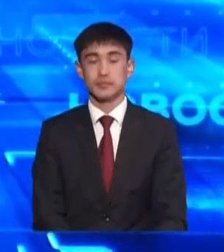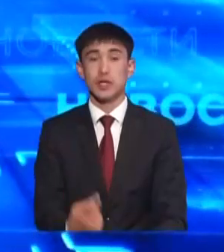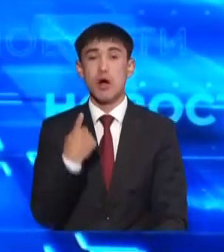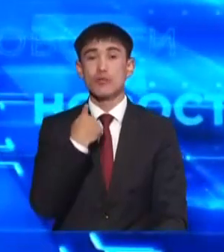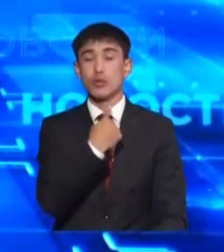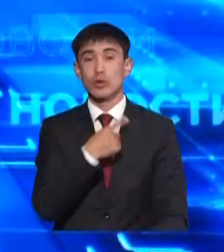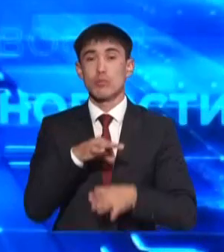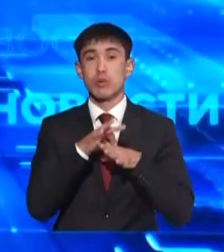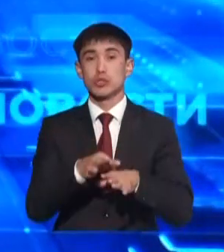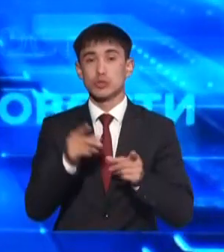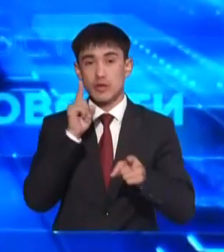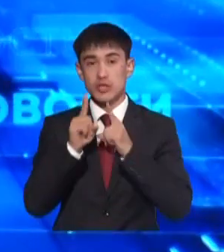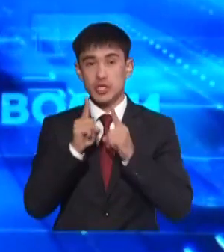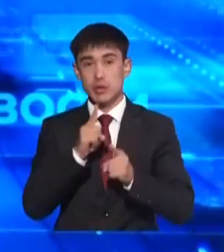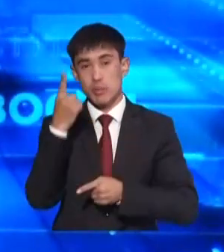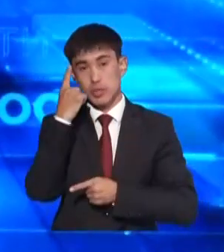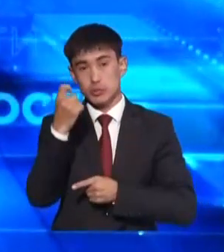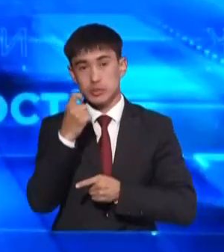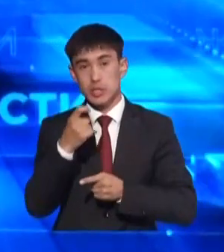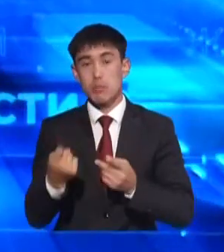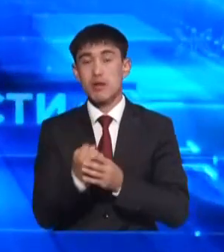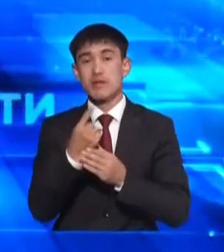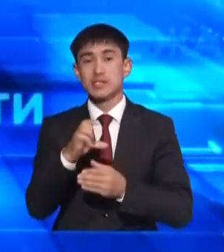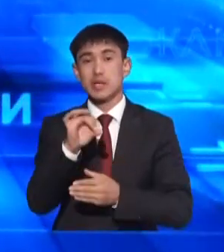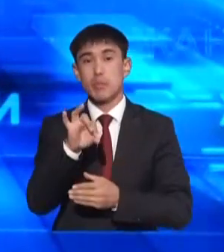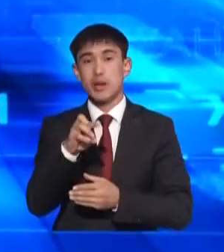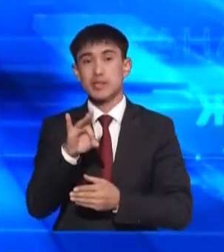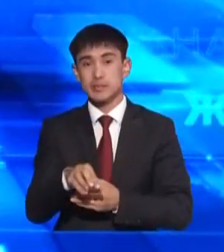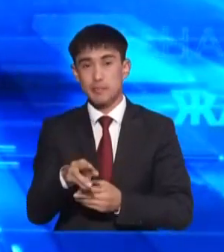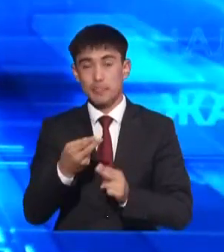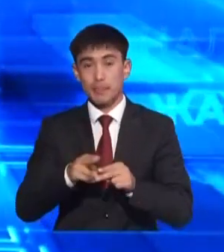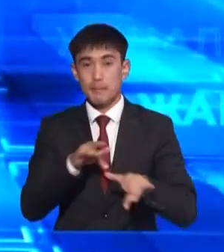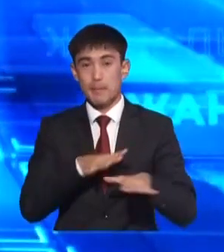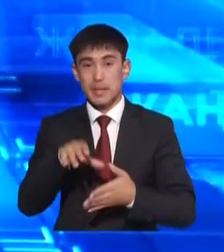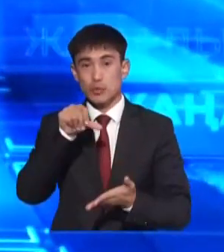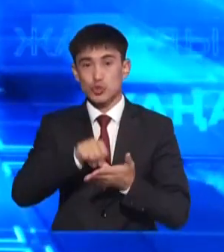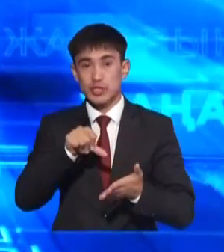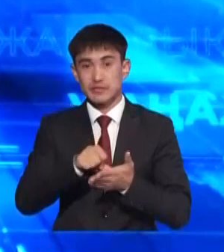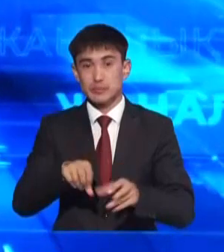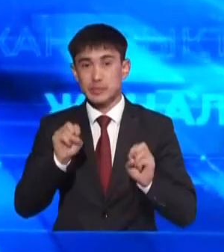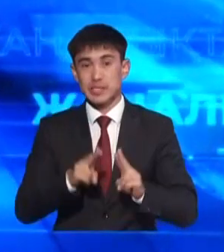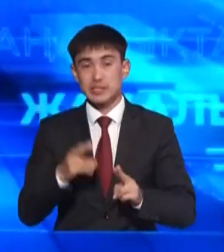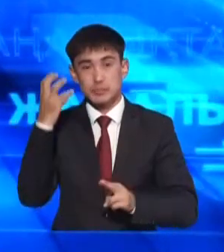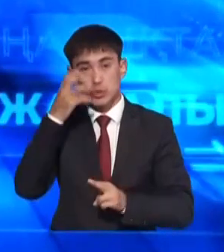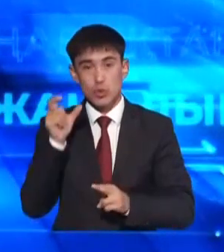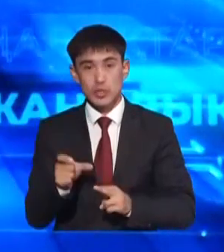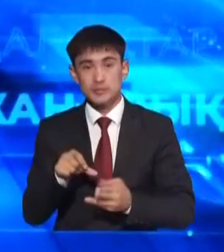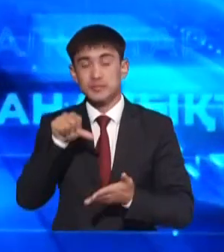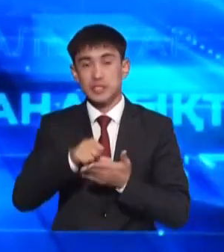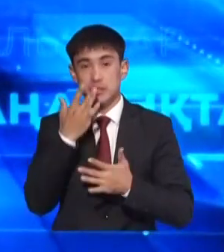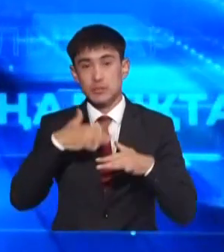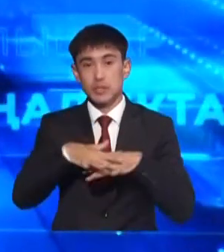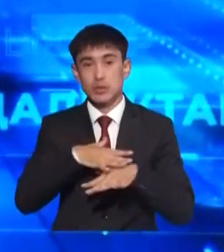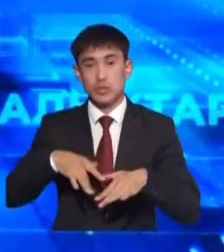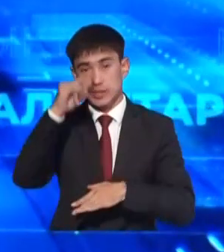В Талдыкургане прошло совещание по предупреждению проявления сепаратизма. В мероприятии приняли участие специалисты-психологи,